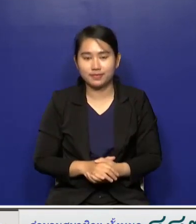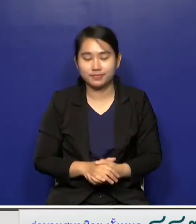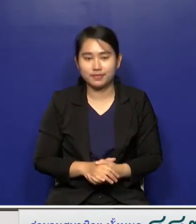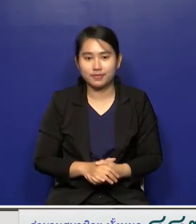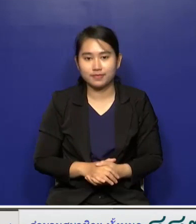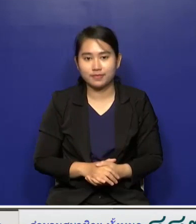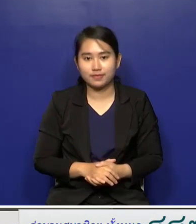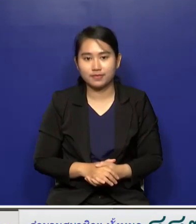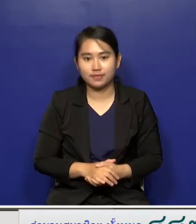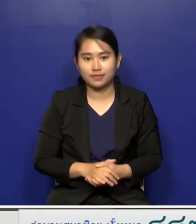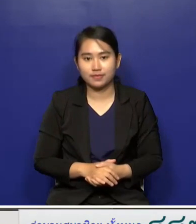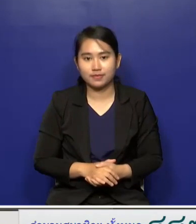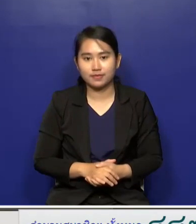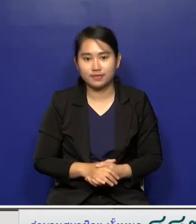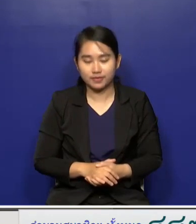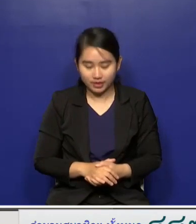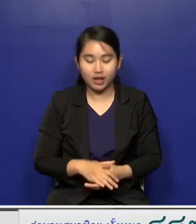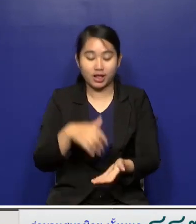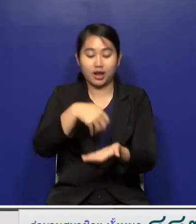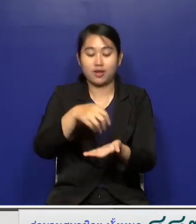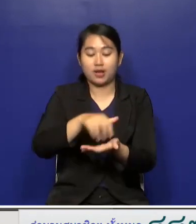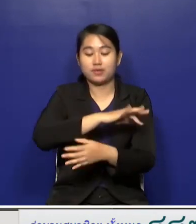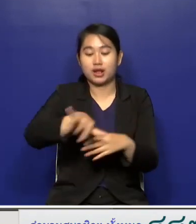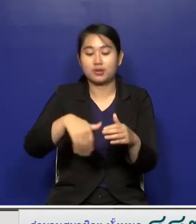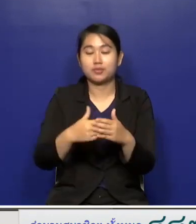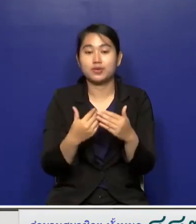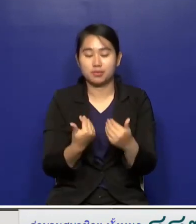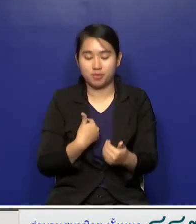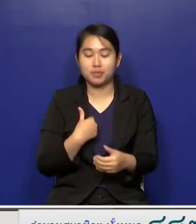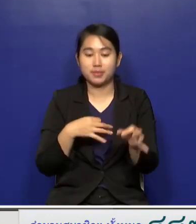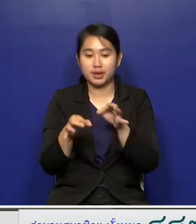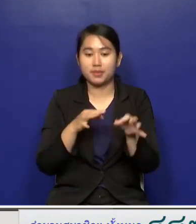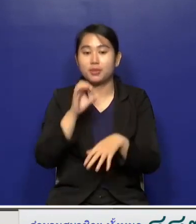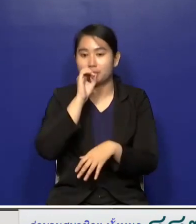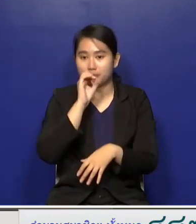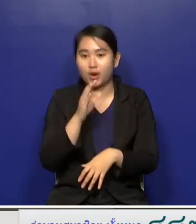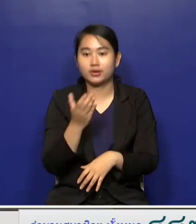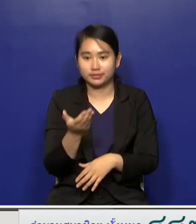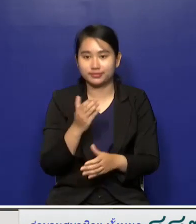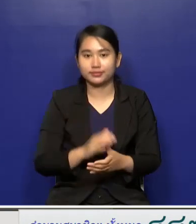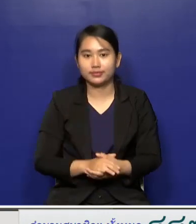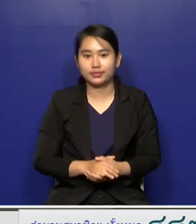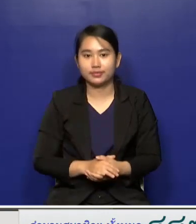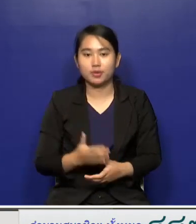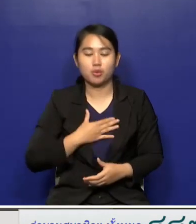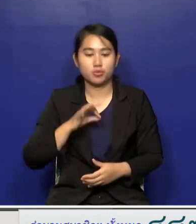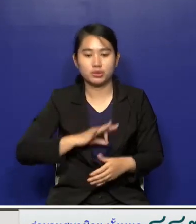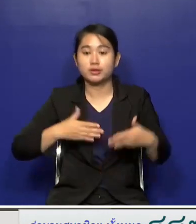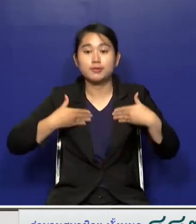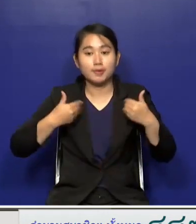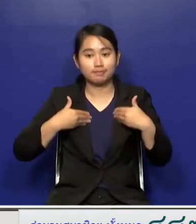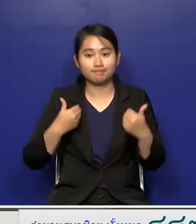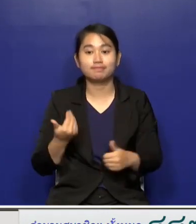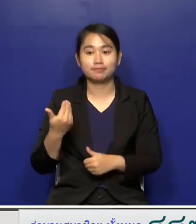ศสิ่งเหล่านี้คือสิ่งที่ผมอยากจะเรียนท่านประธานว่าผมมีความสุขมากวันนี้